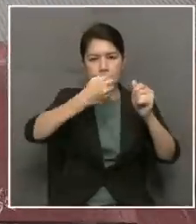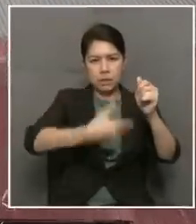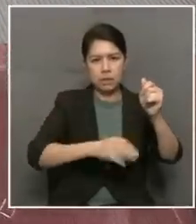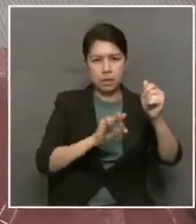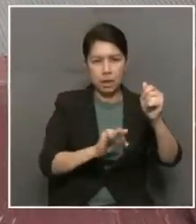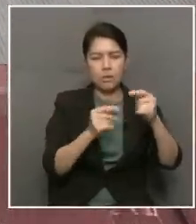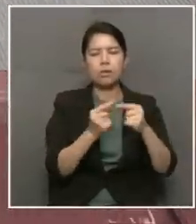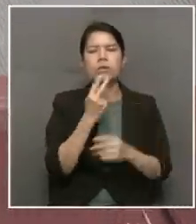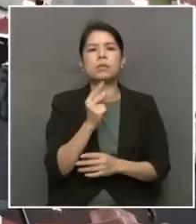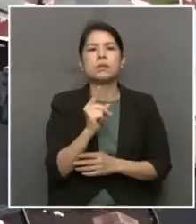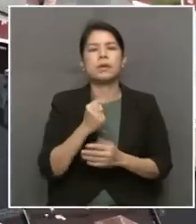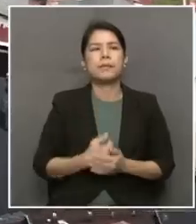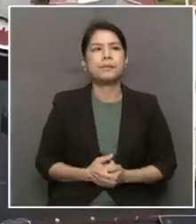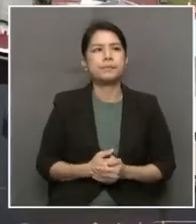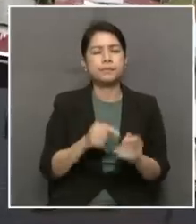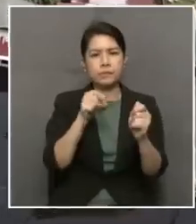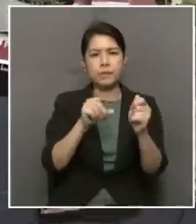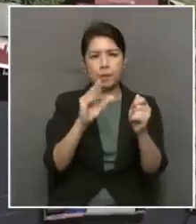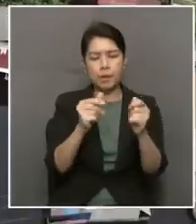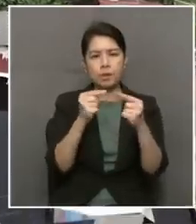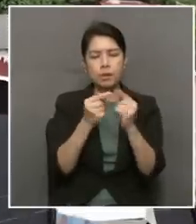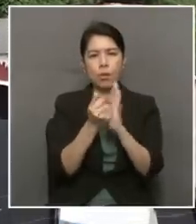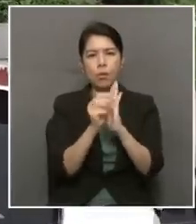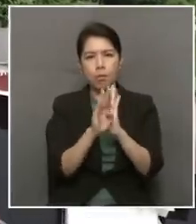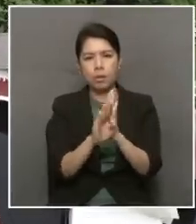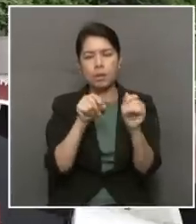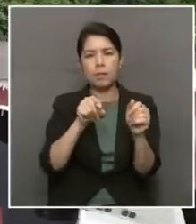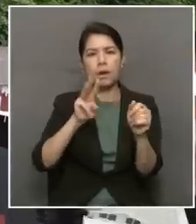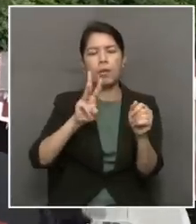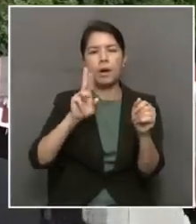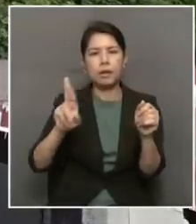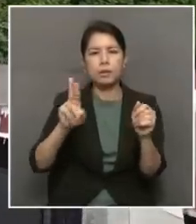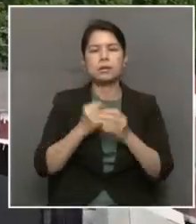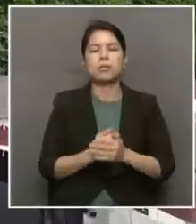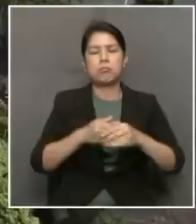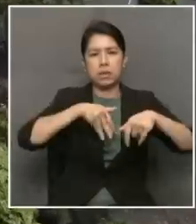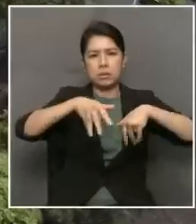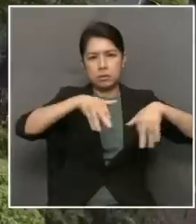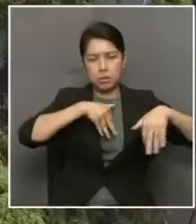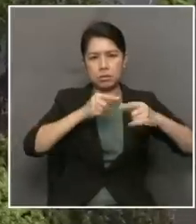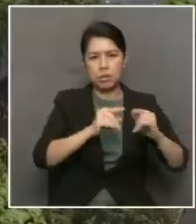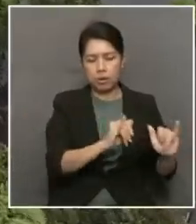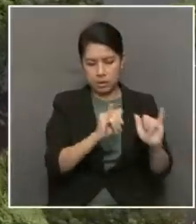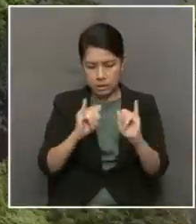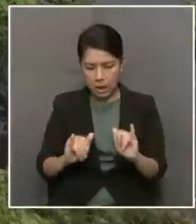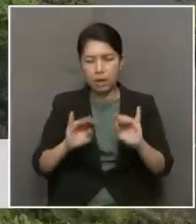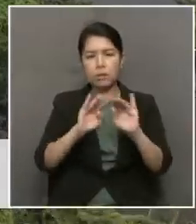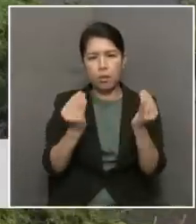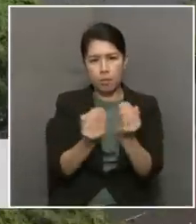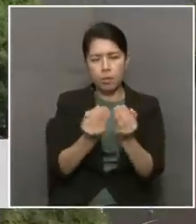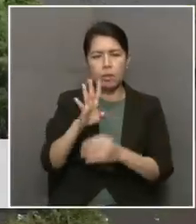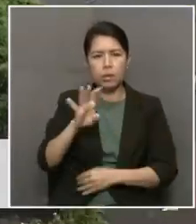เฉพาะ 2อำเภอก็คืออำเภอเมืองอุบลและอำเภอวารินชำราบชาวบ้านต้องอพยพ 421ครอบครัว